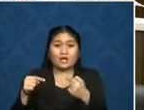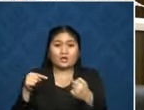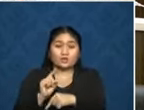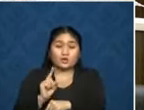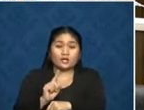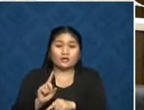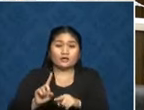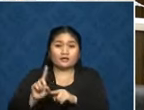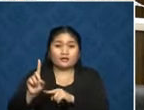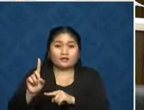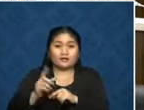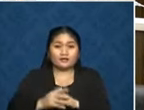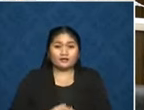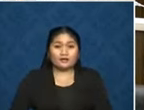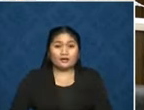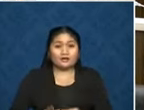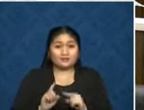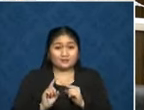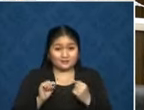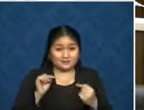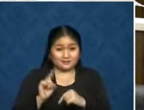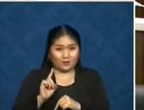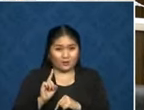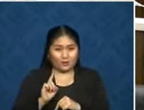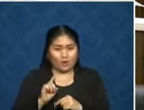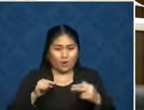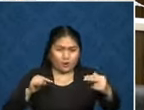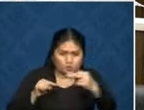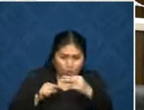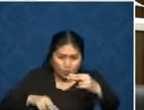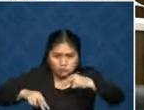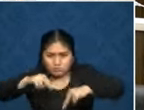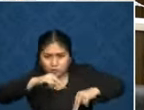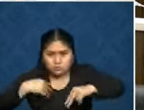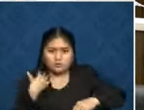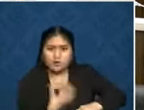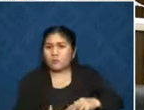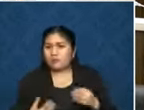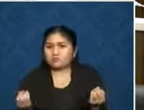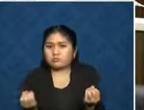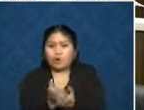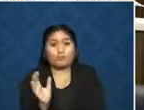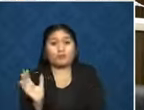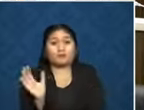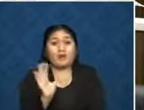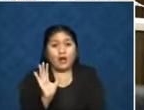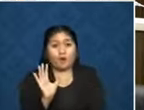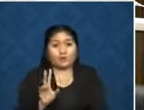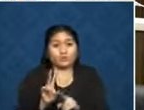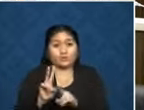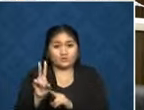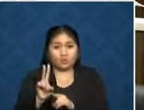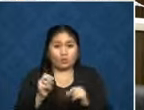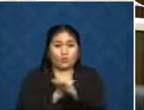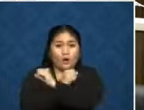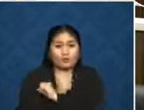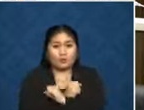หนึ่งก็คือมันต้องไม่ไปรบกวนกับเรื่องสุขภาพอันที่สองก็คือเรื่องความปล